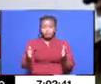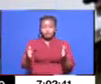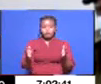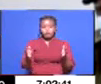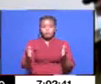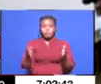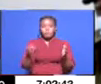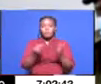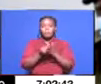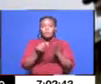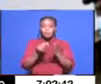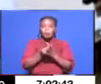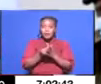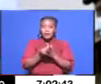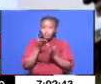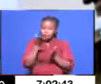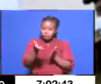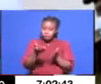pesa munazo,